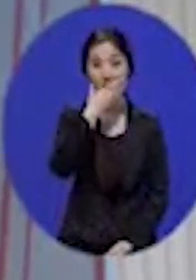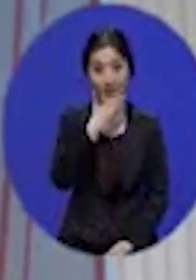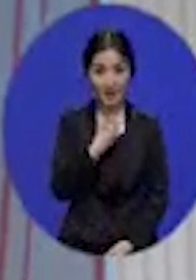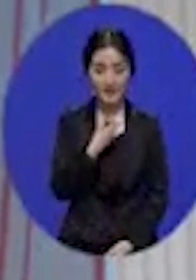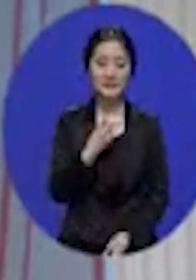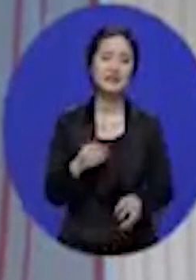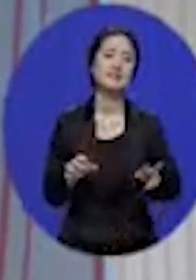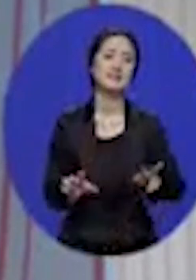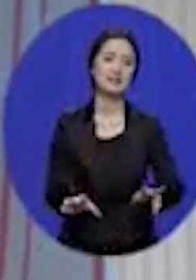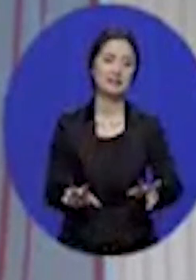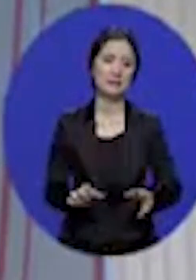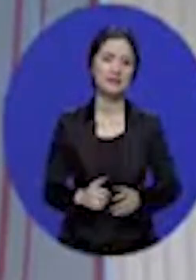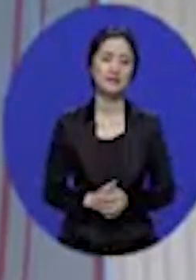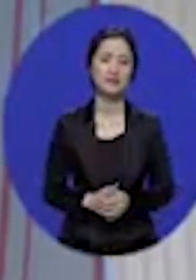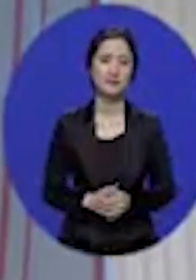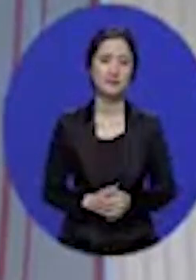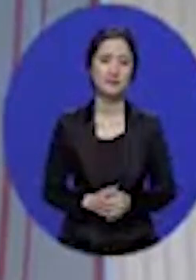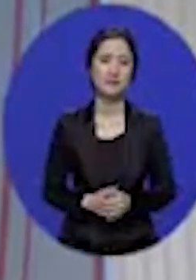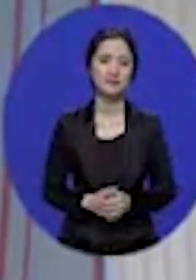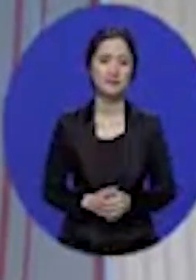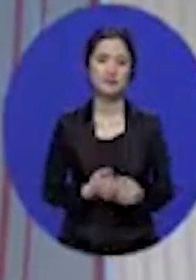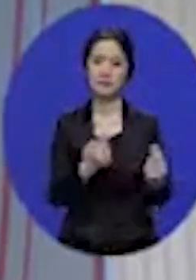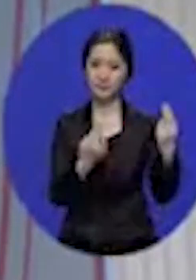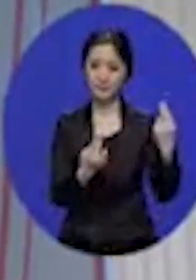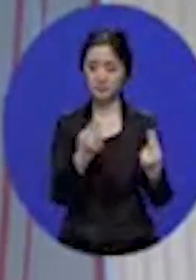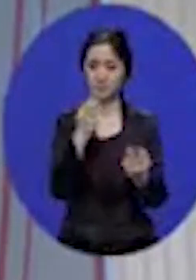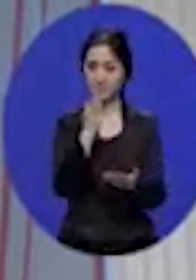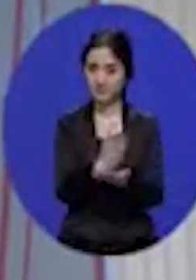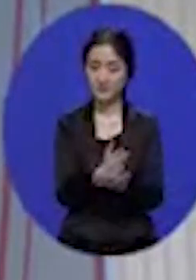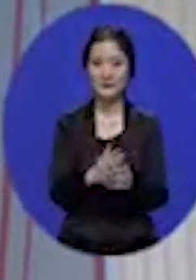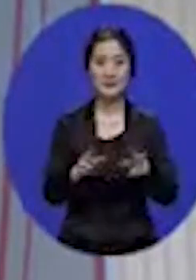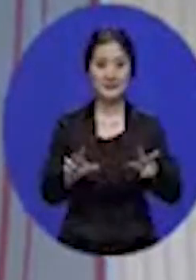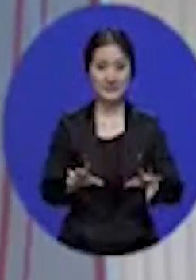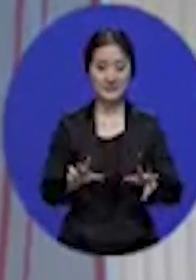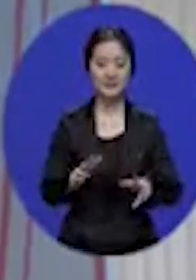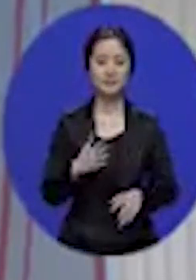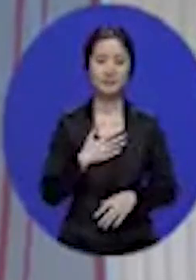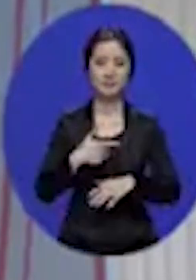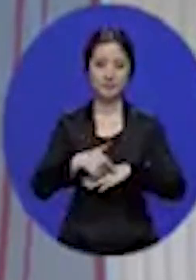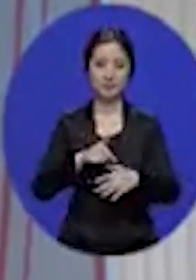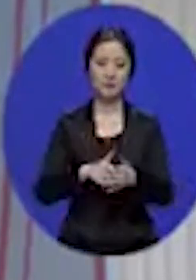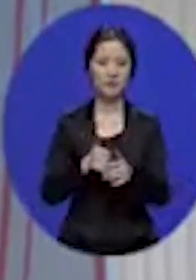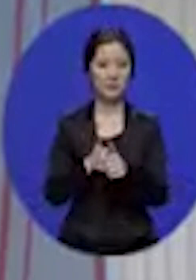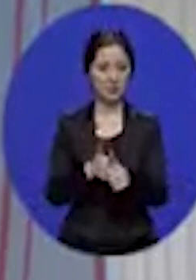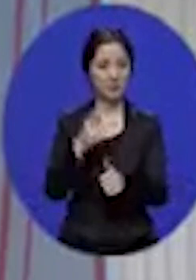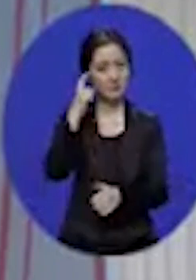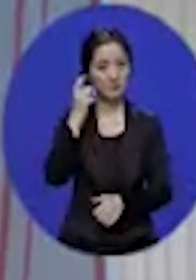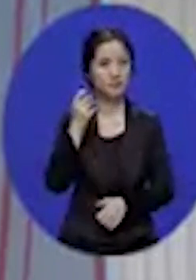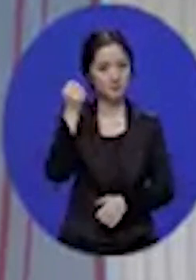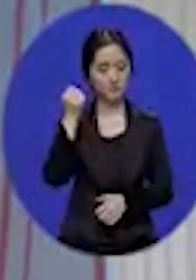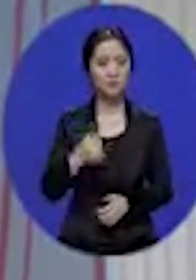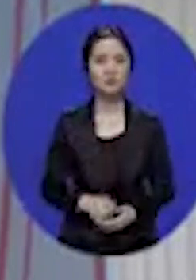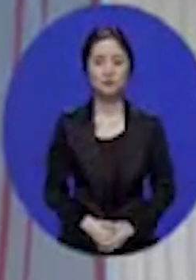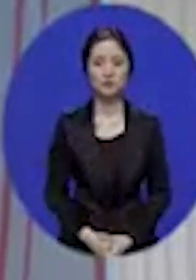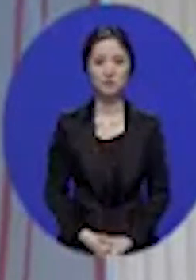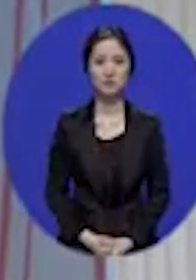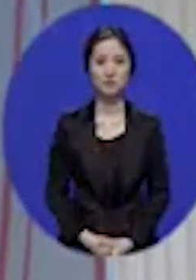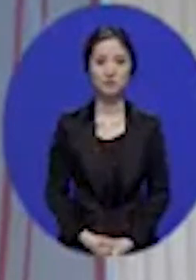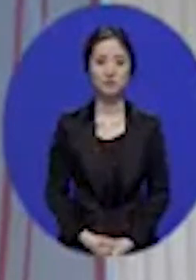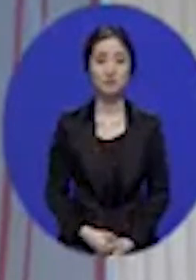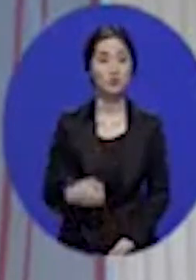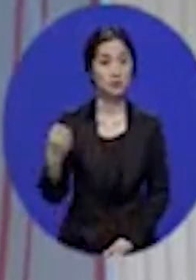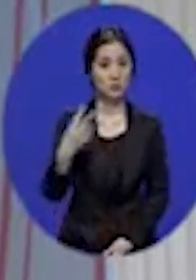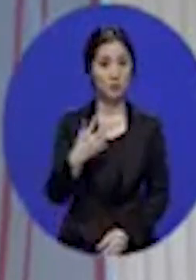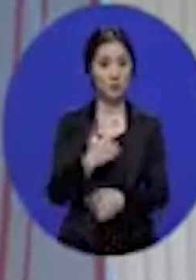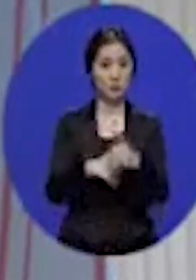여기에. 그리고 비교하지 않고 지금 나에게 있다. 그런 생각이 들고요. 거기에